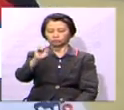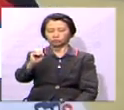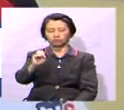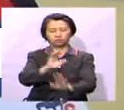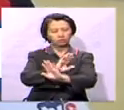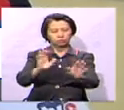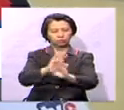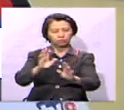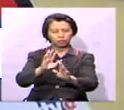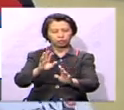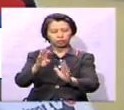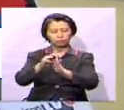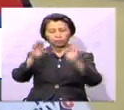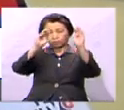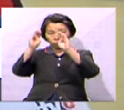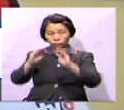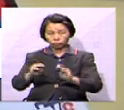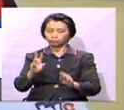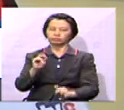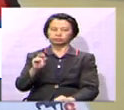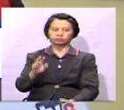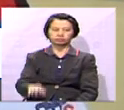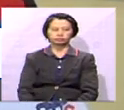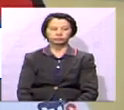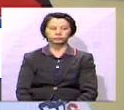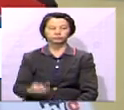bukan bermusim. Kita dah mula program ini